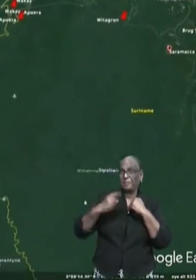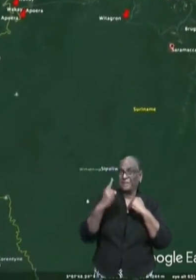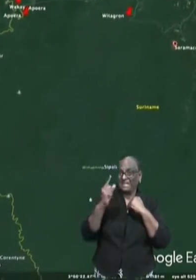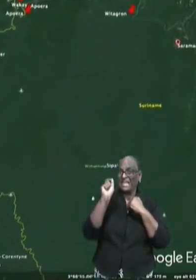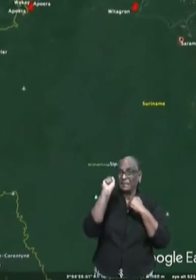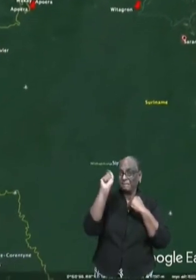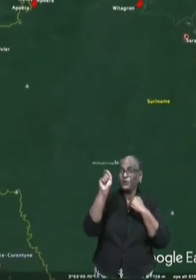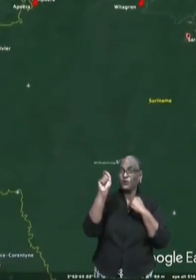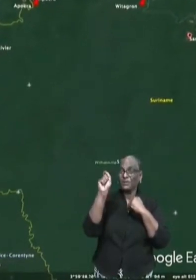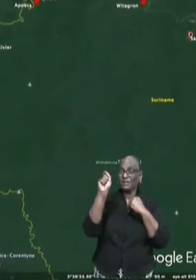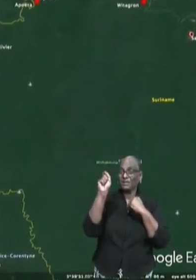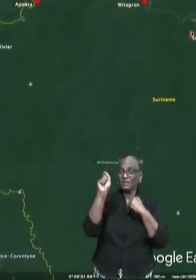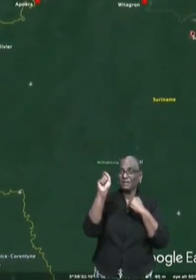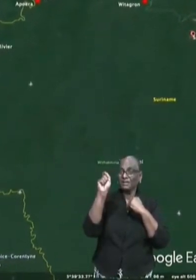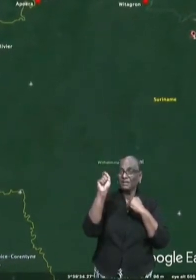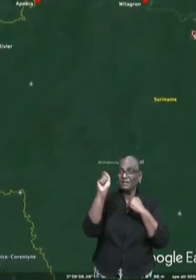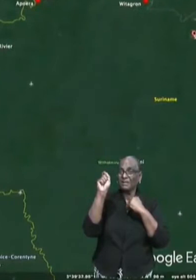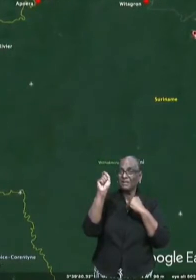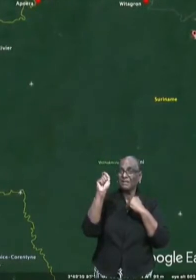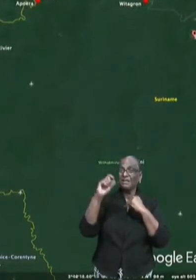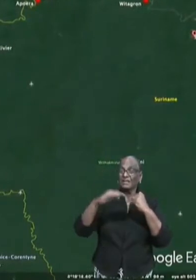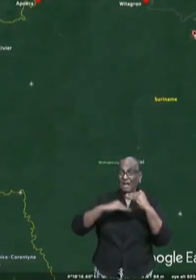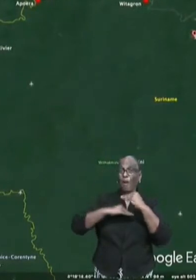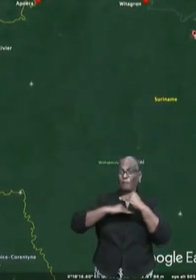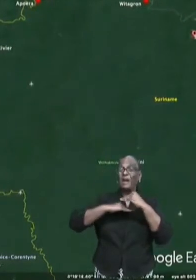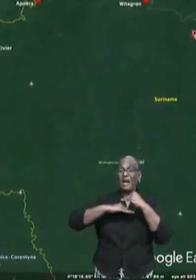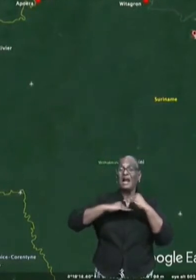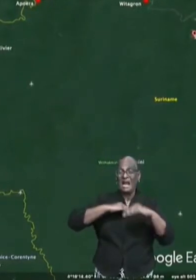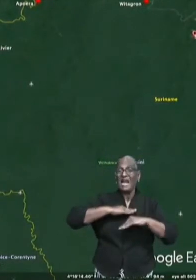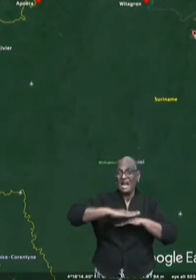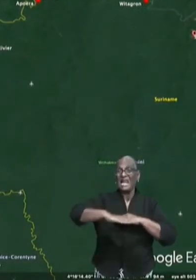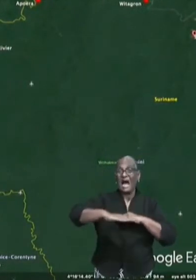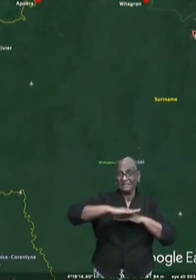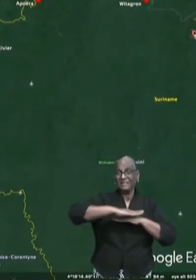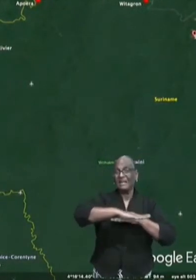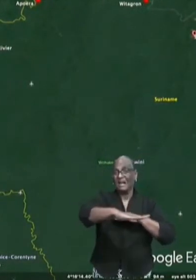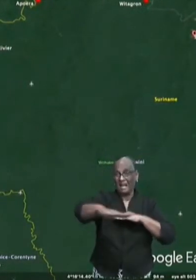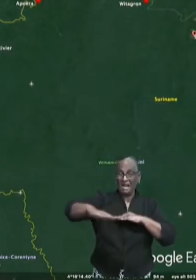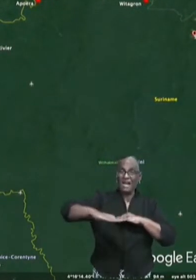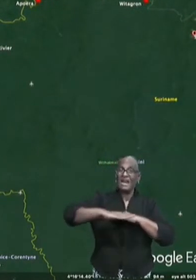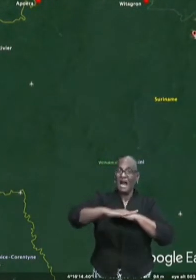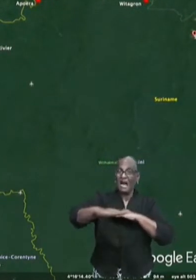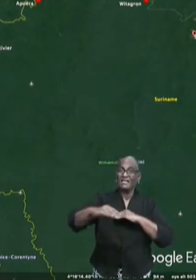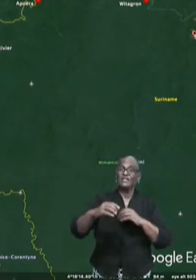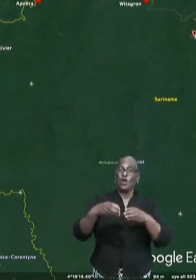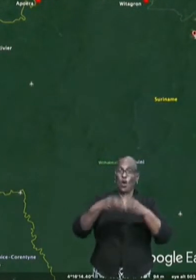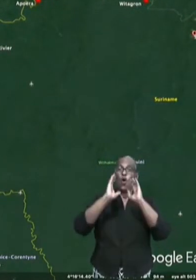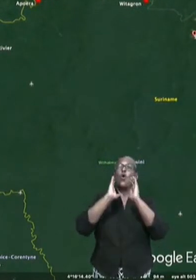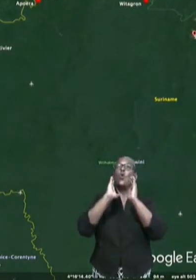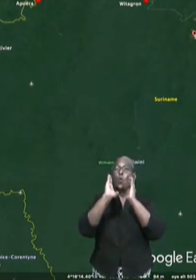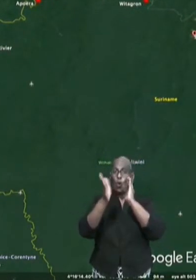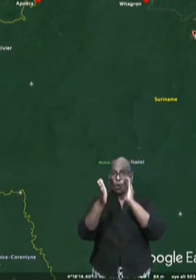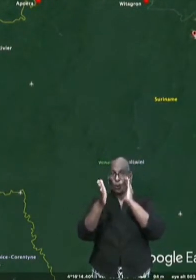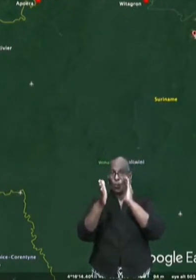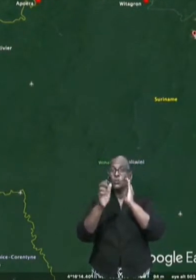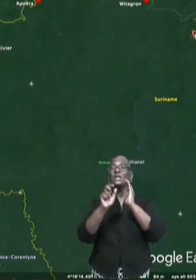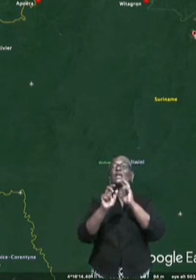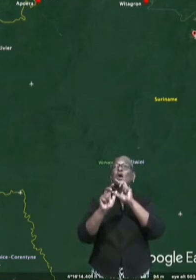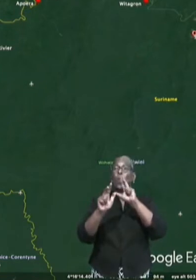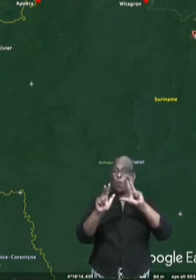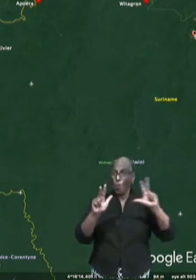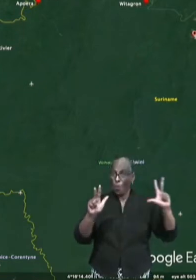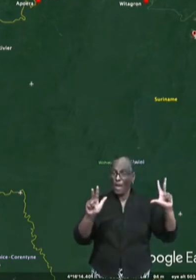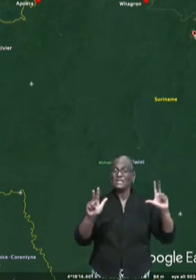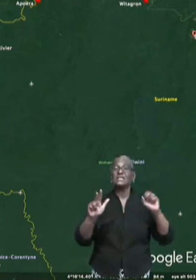checkpoints. Die te land zullen zijn. En dan begin ik dus vanuit Koronië. Als ik vanuit het westen ga richting